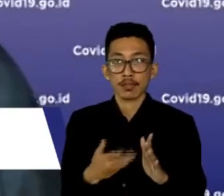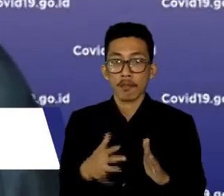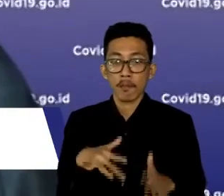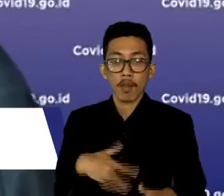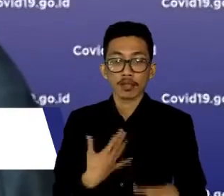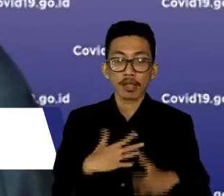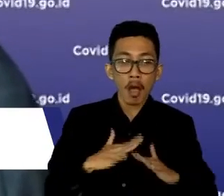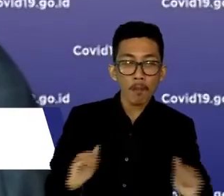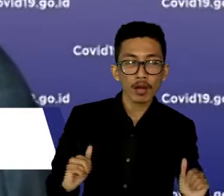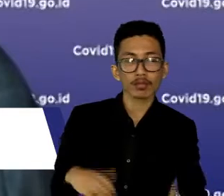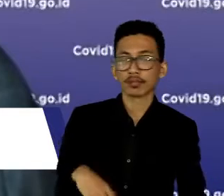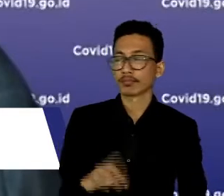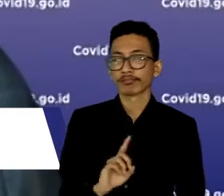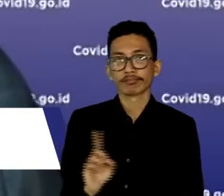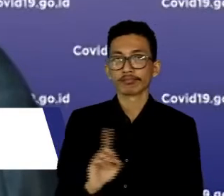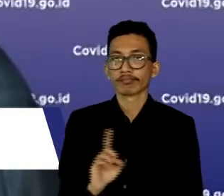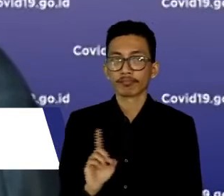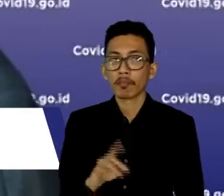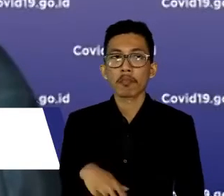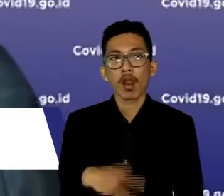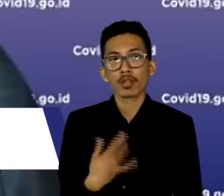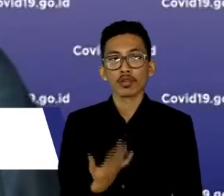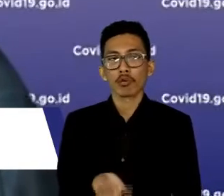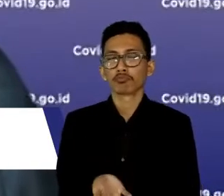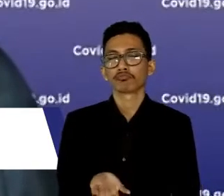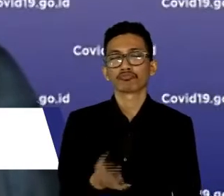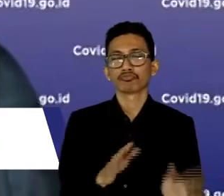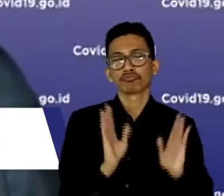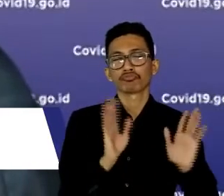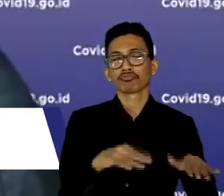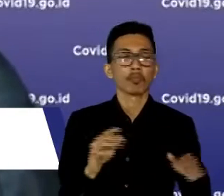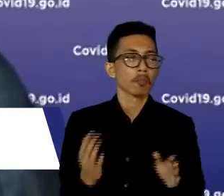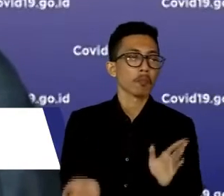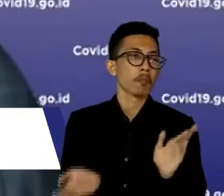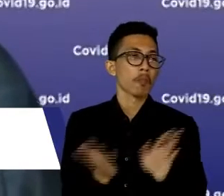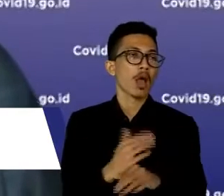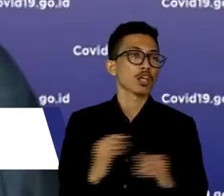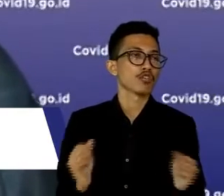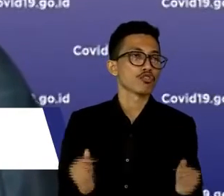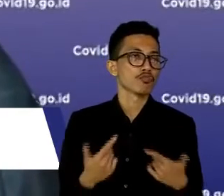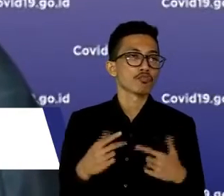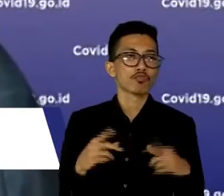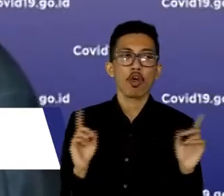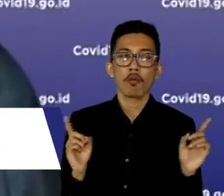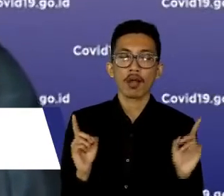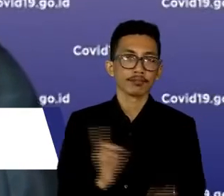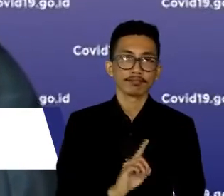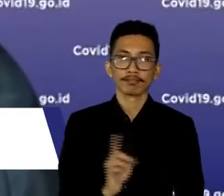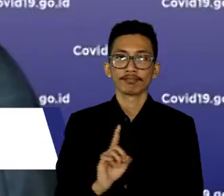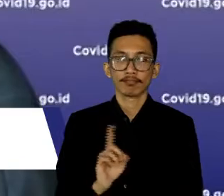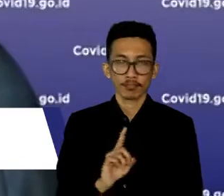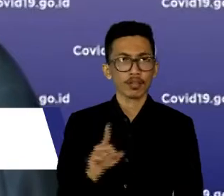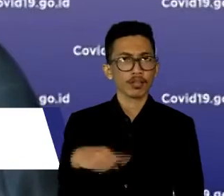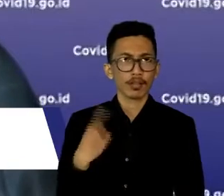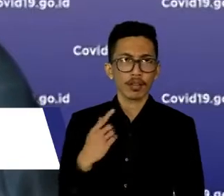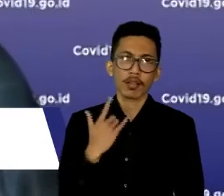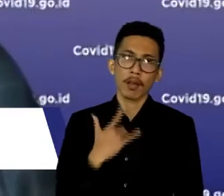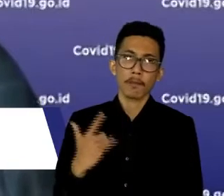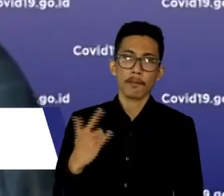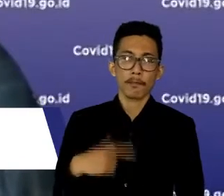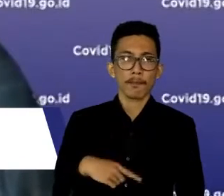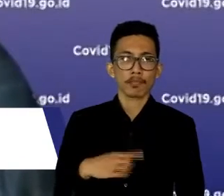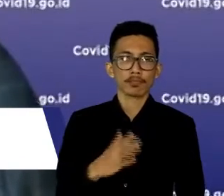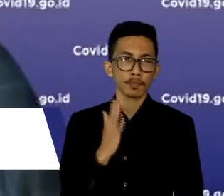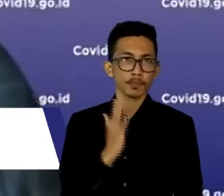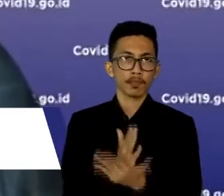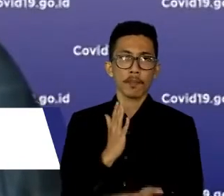satu dulu. Jadi belum ada yang boleh ngerasa kita back to normal. Sebenarnya nggak gitu. Kita tetap dalam masa pengetatan, semua